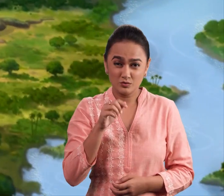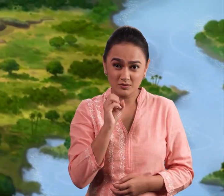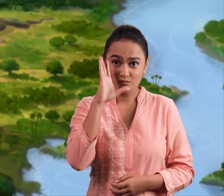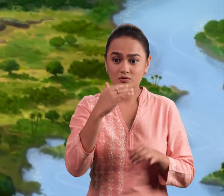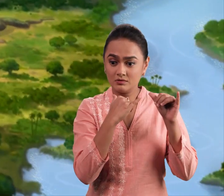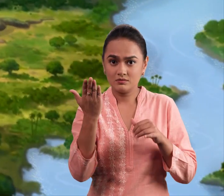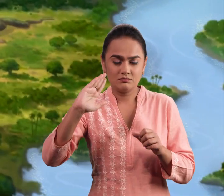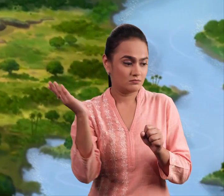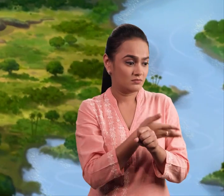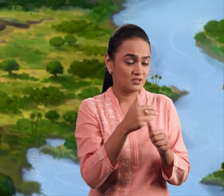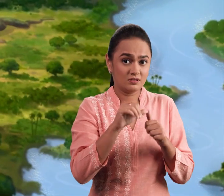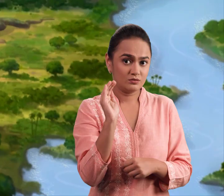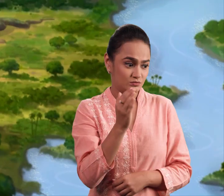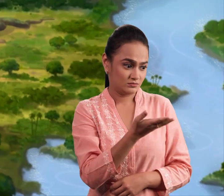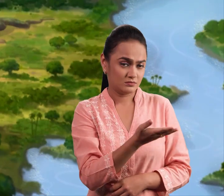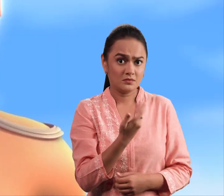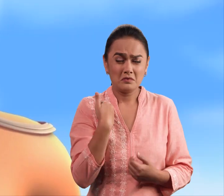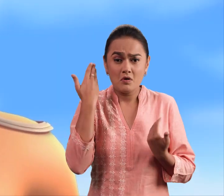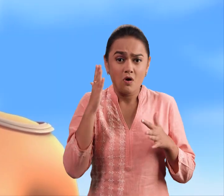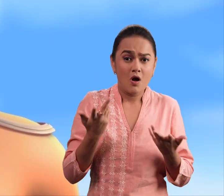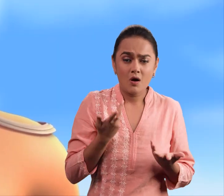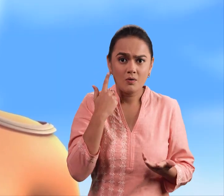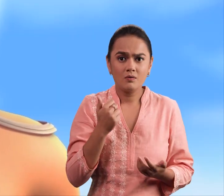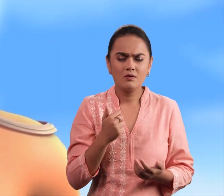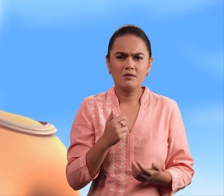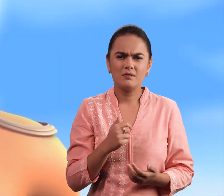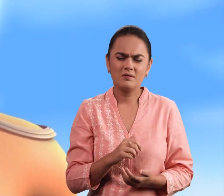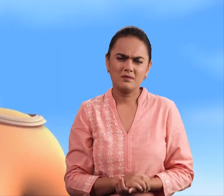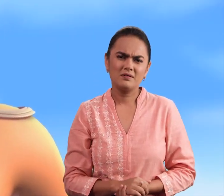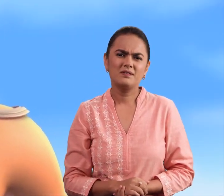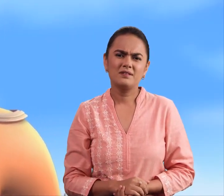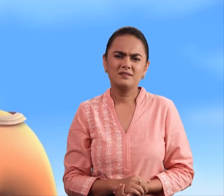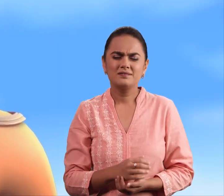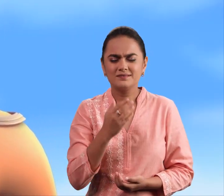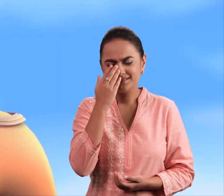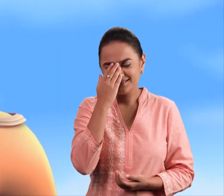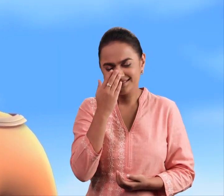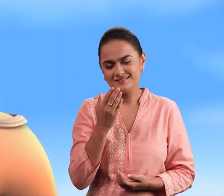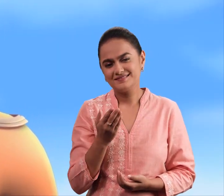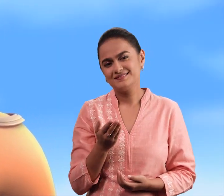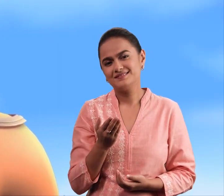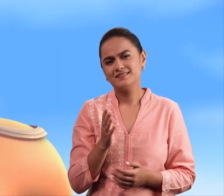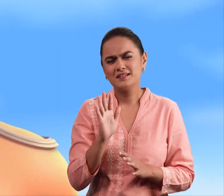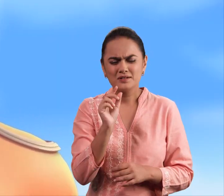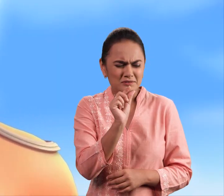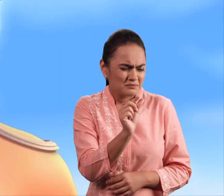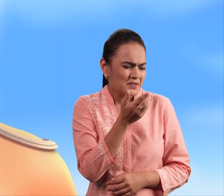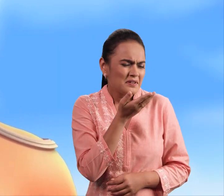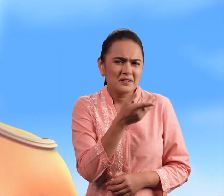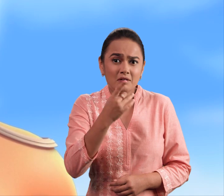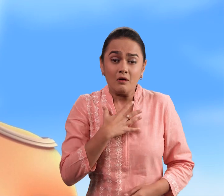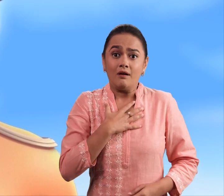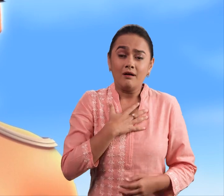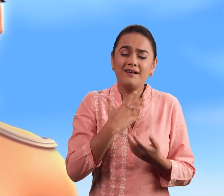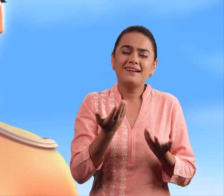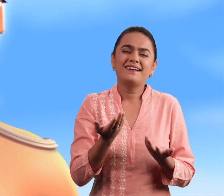आज सुबह ही कृष्ण ने इसका वध कर दिया। पता नहीं कैसे। भानु, ओ भानु, इतनी छोटी सी बात